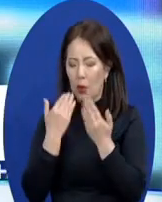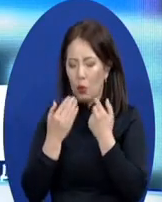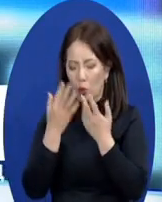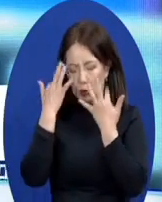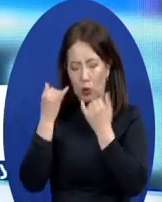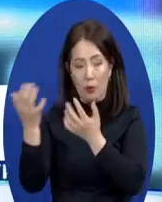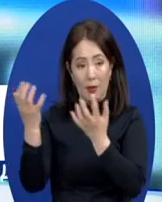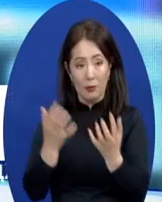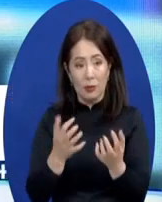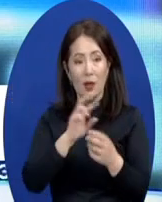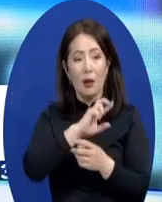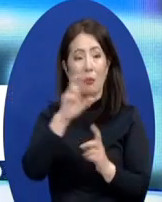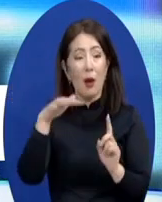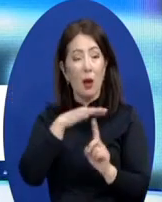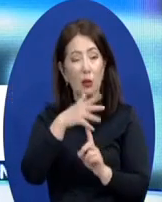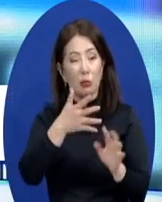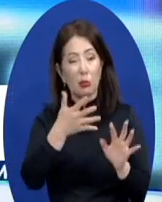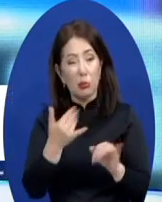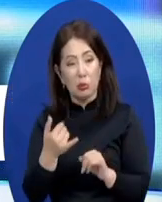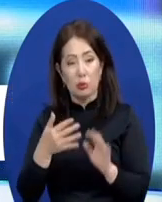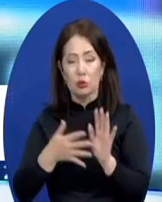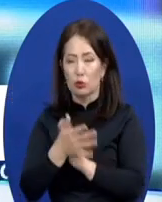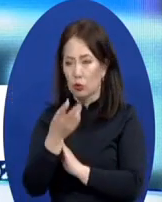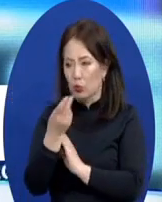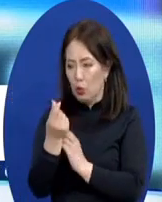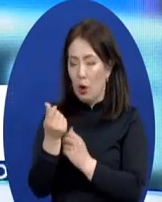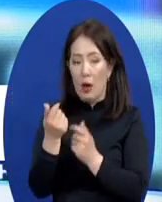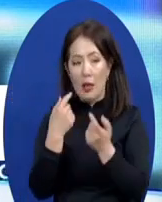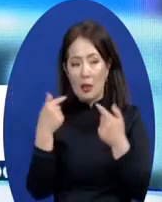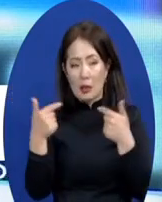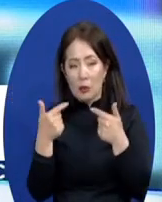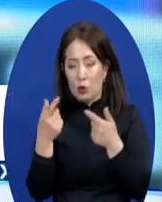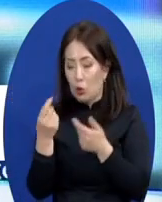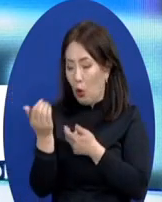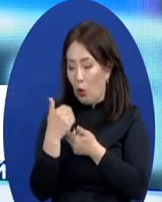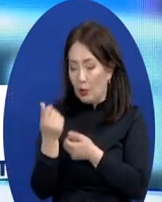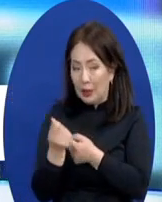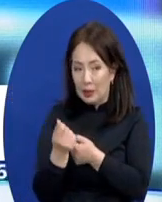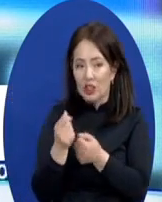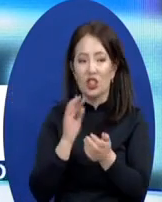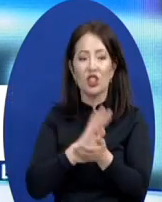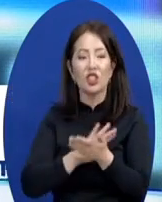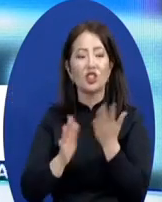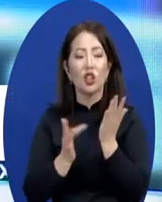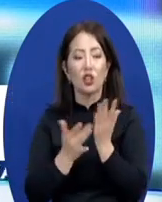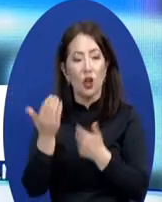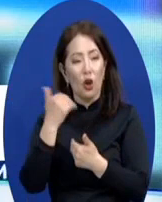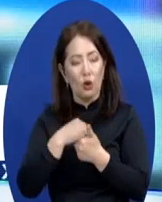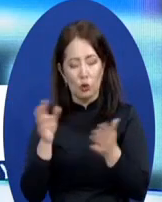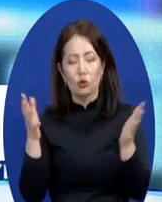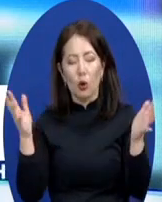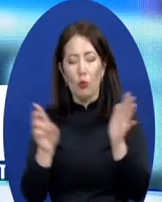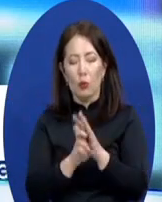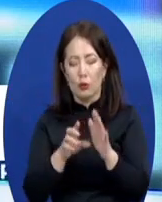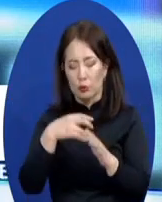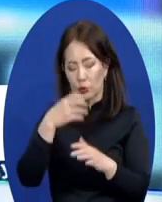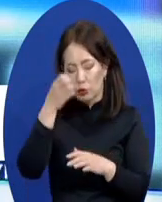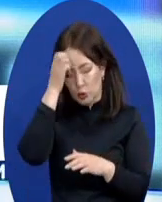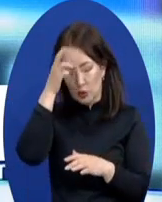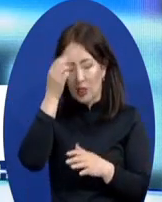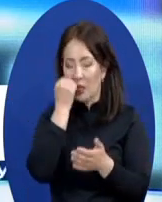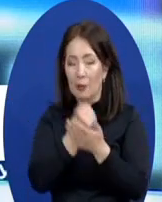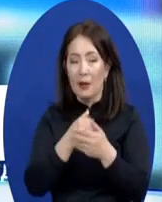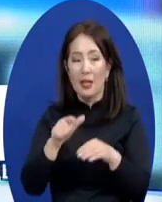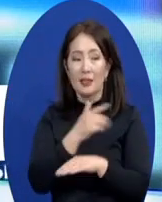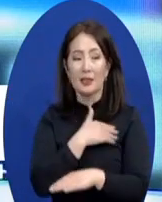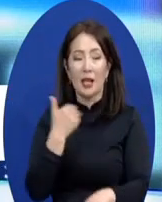зохион байгуулагдсанаар байгаль орчны дотоод цөлжилттэй тэмцэхэд хөрөнгө оруулалтыг татах шин технологид нэвтрүүлэх том боломжоо гэдгийг ерөнхийлөгчийн тамгын газрын